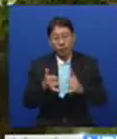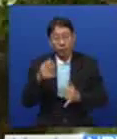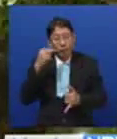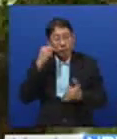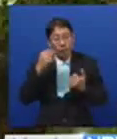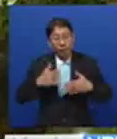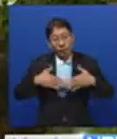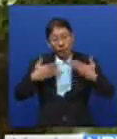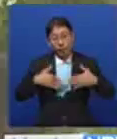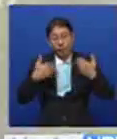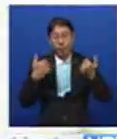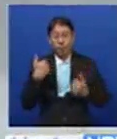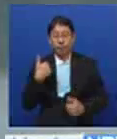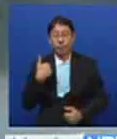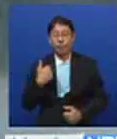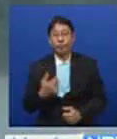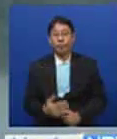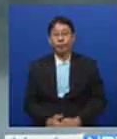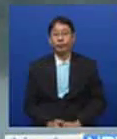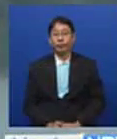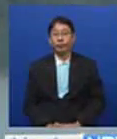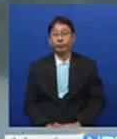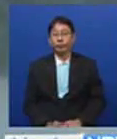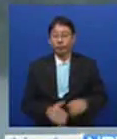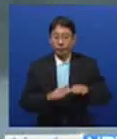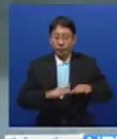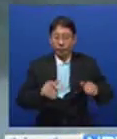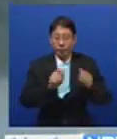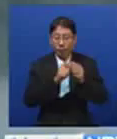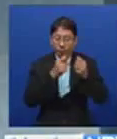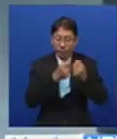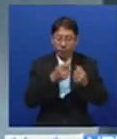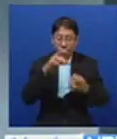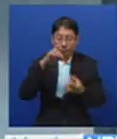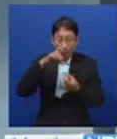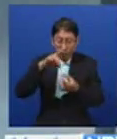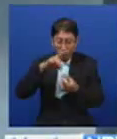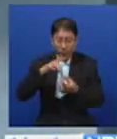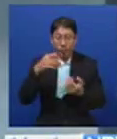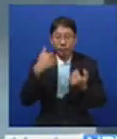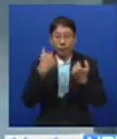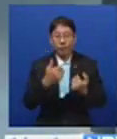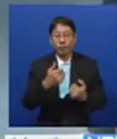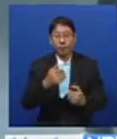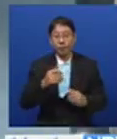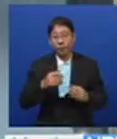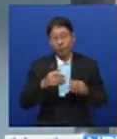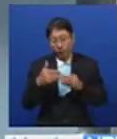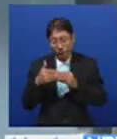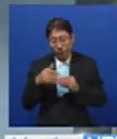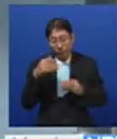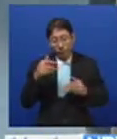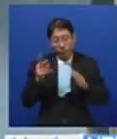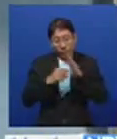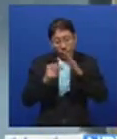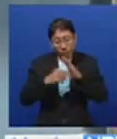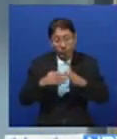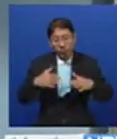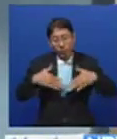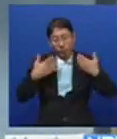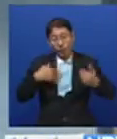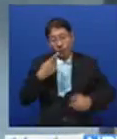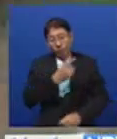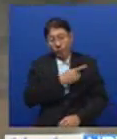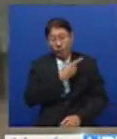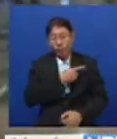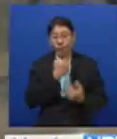ก็สนุกสนานอีกด้วยค่ะ เด็กๆในอำเภอสวรรคโลกจังหวัดสุโขทัยต่างพากันออกมาวิ่งเล่นน้ำฝนด้วยความดี